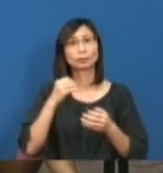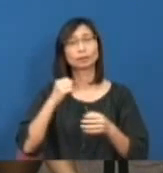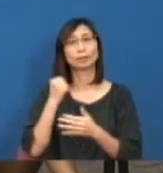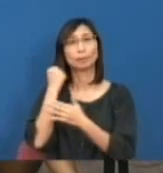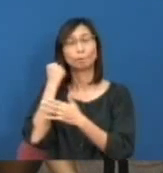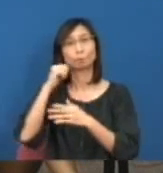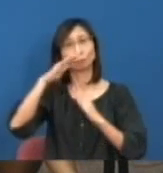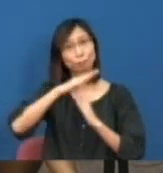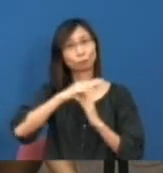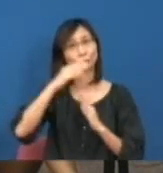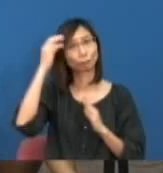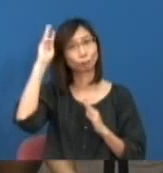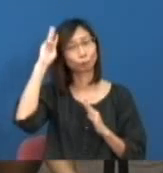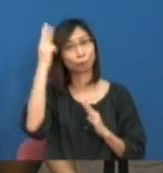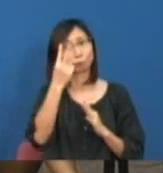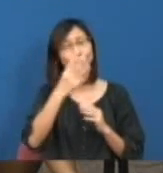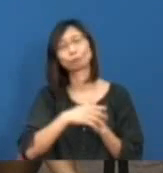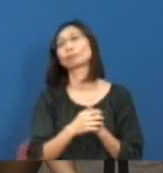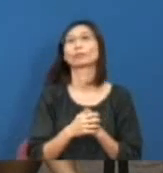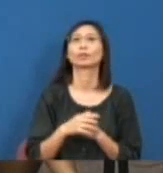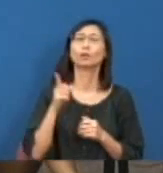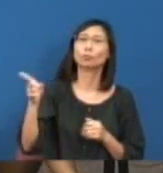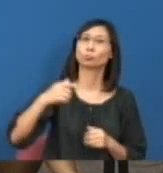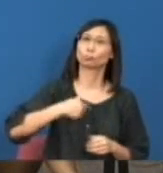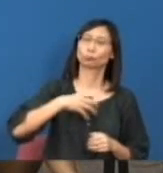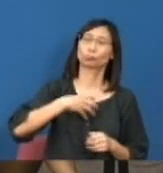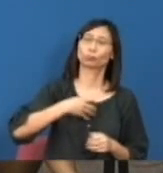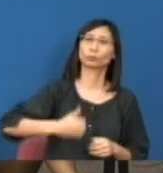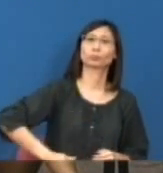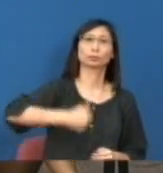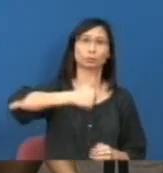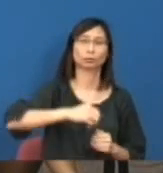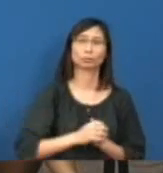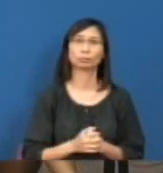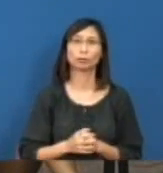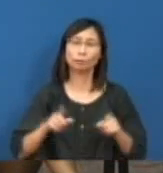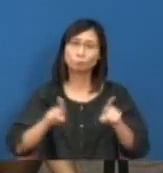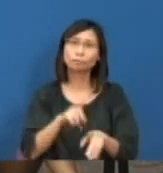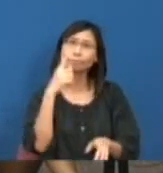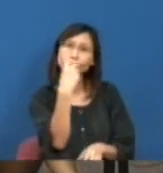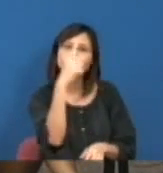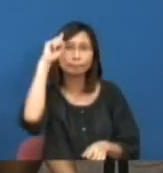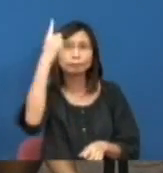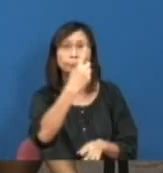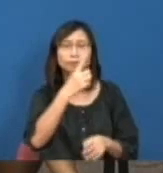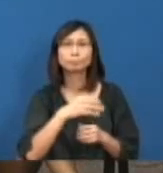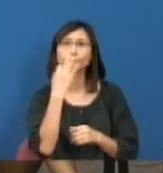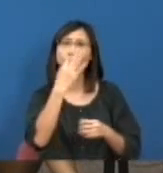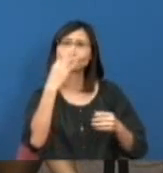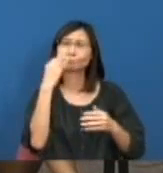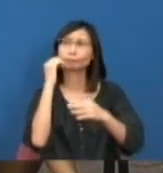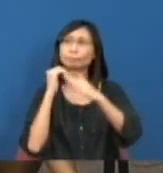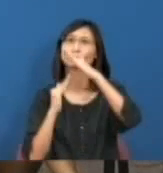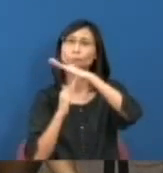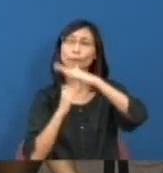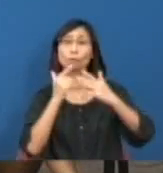成功，即係罷到啦，咁但係個問題就係同一日，因為同一日係三罷係好多人。上街遊